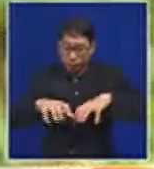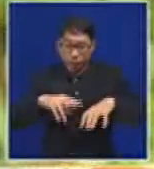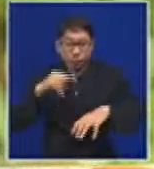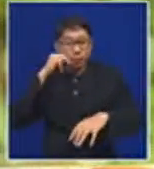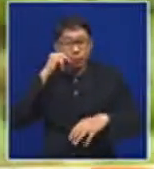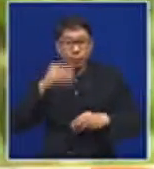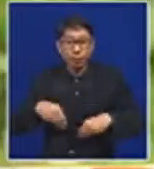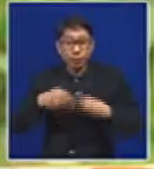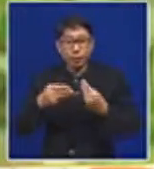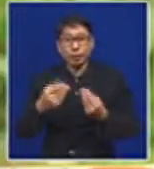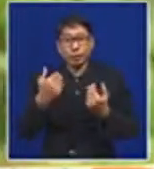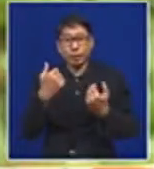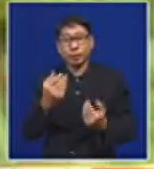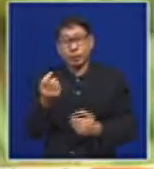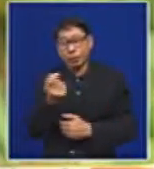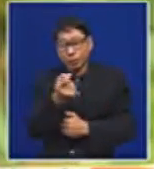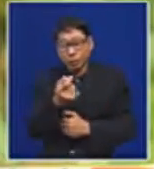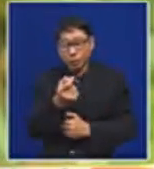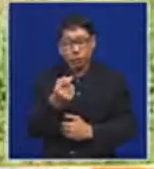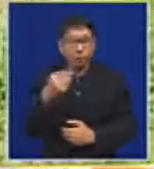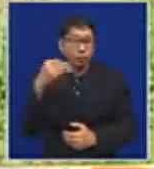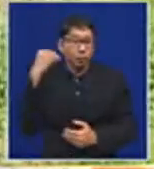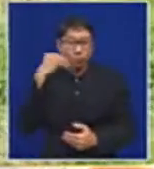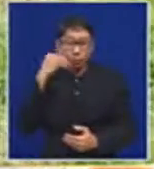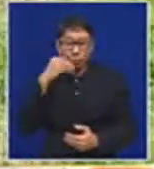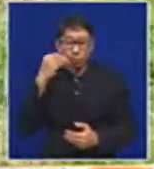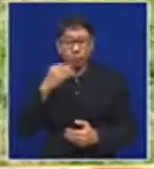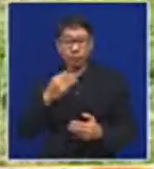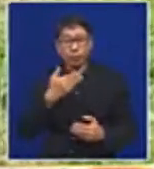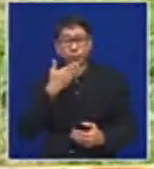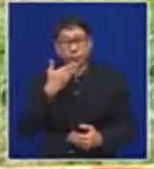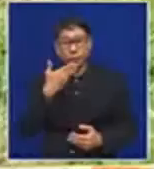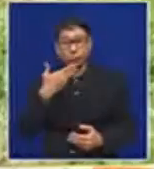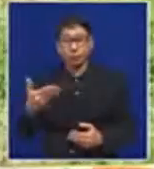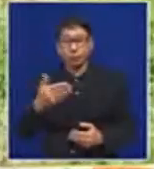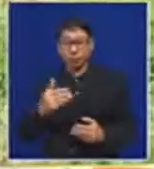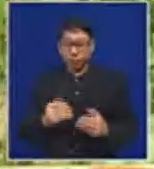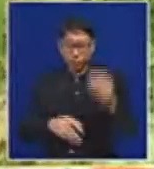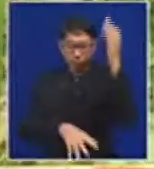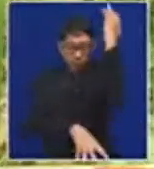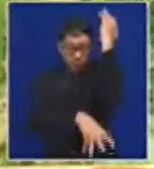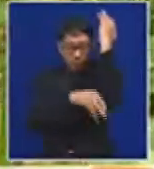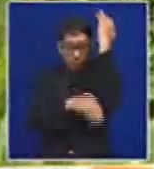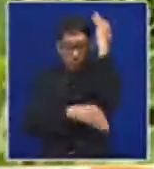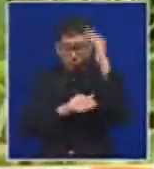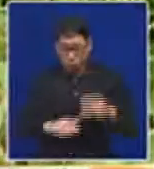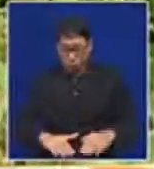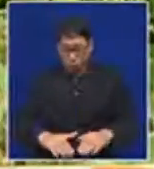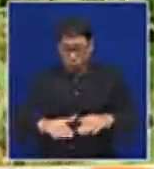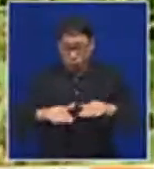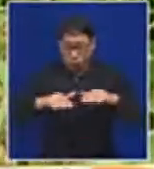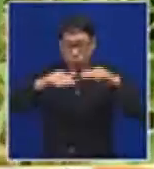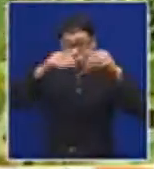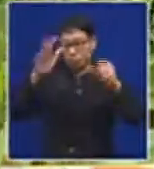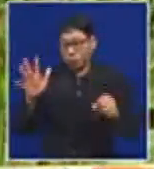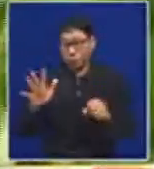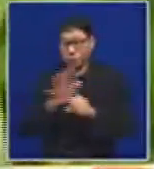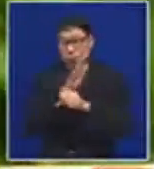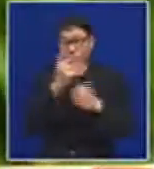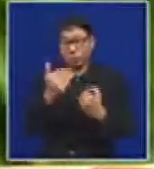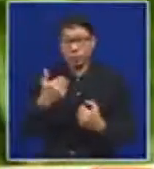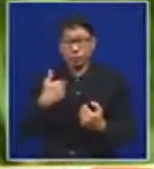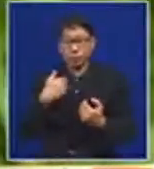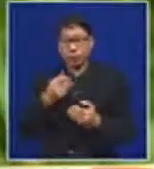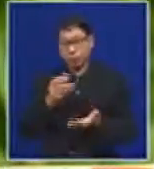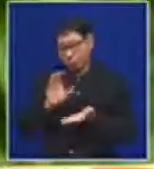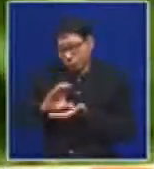แก่พืชครั้งละน้อยแต่บ่อยครั้งอย่างสม่ำเสมอสร้างความเจริญเติบโตให้กับพืชได้สมบูรณ์ซึ่งทั้งหมดนี้นายเสน่